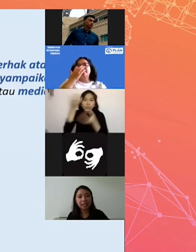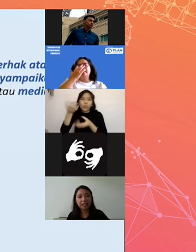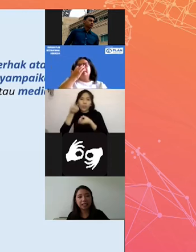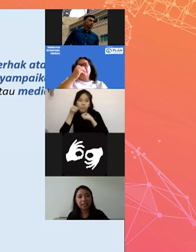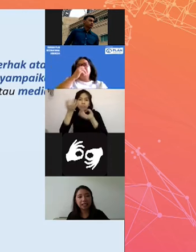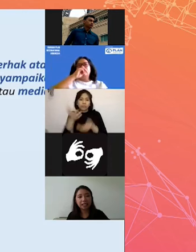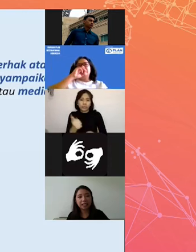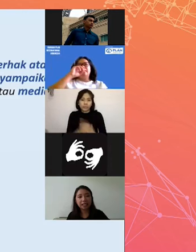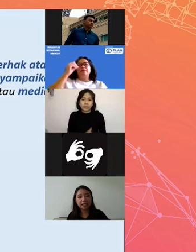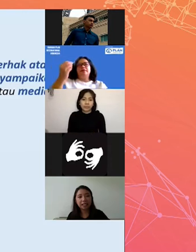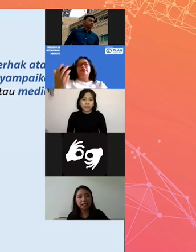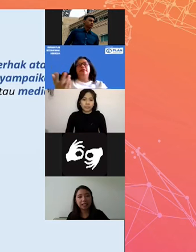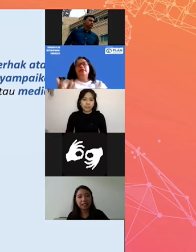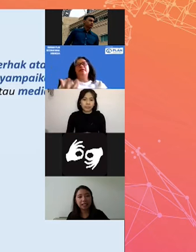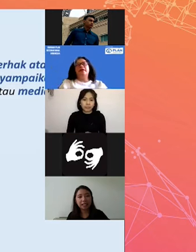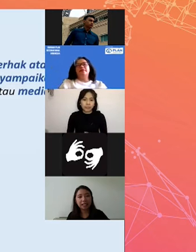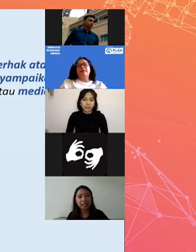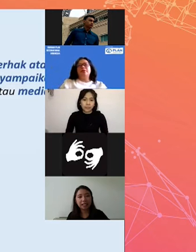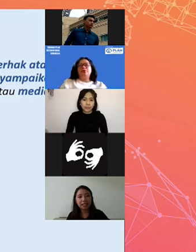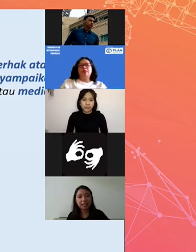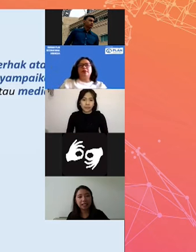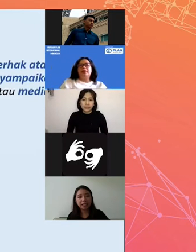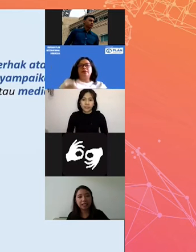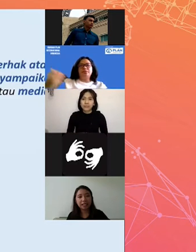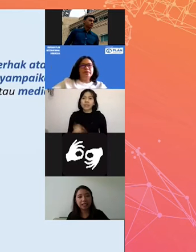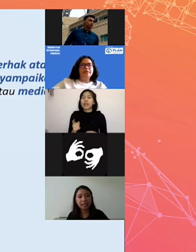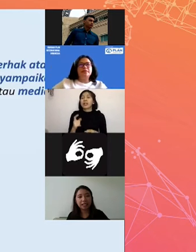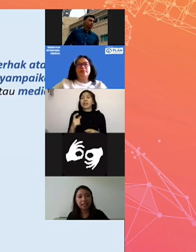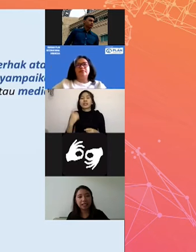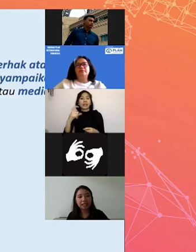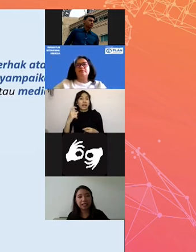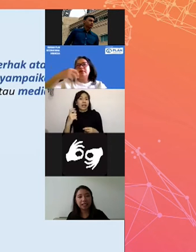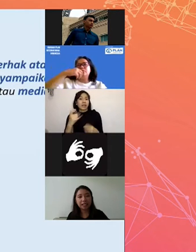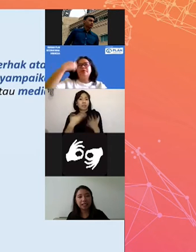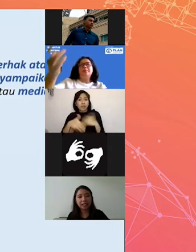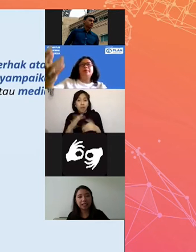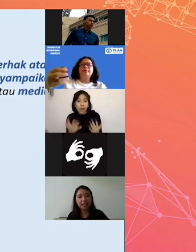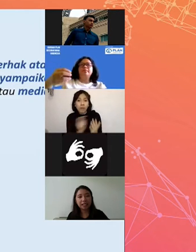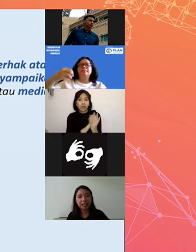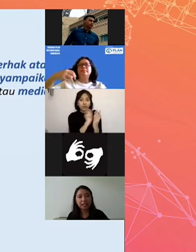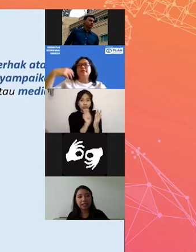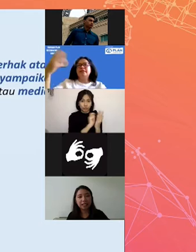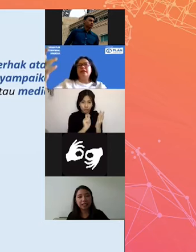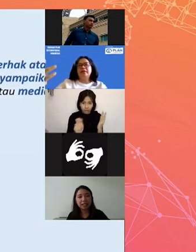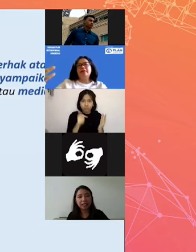informasi. Ide dan gagasan. Bentuknya dari tertulis, ucapan,